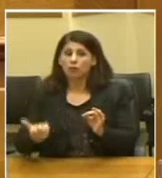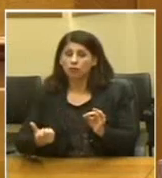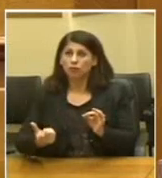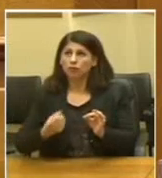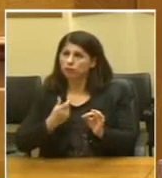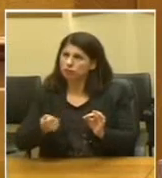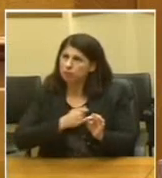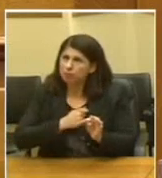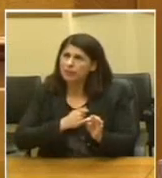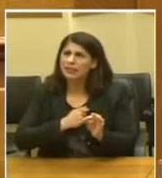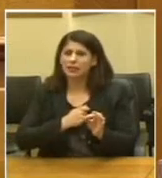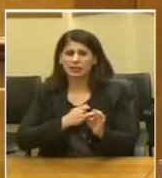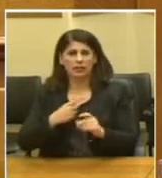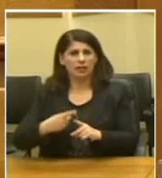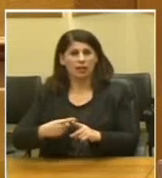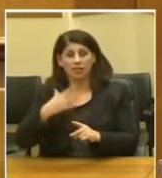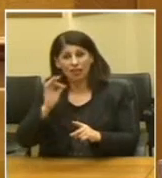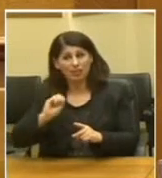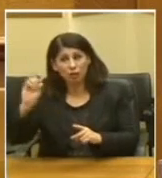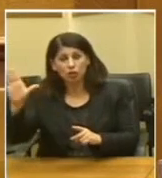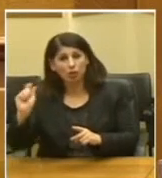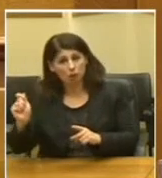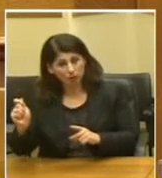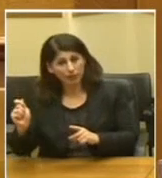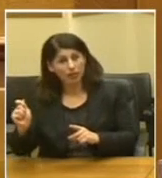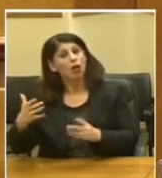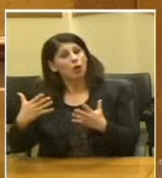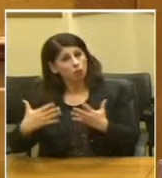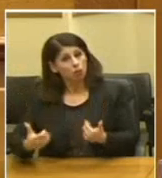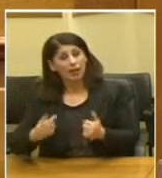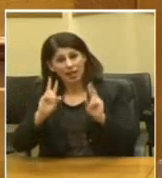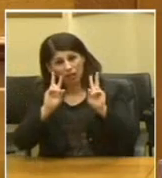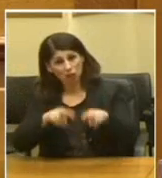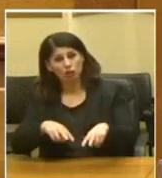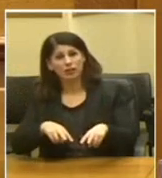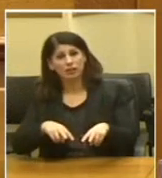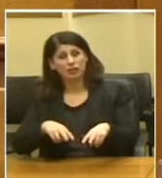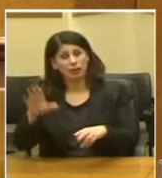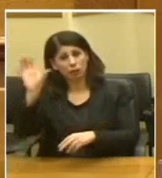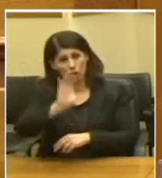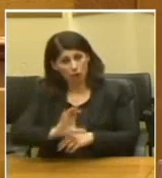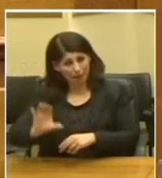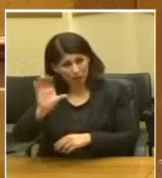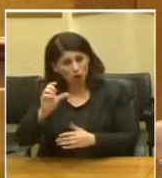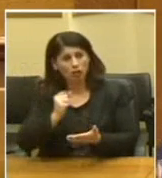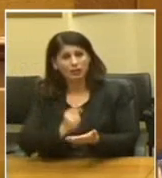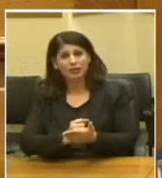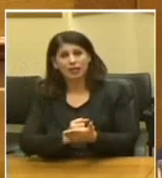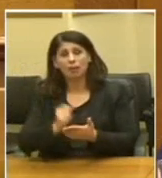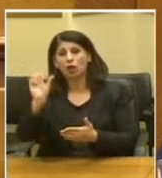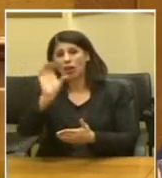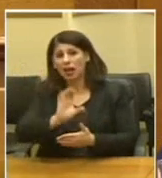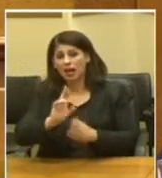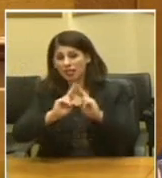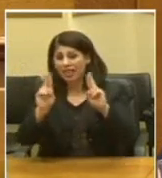αυτοπεποίθηση. Διαφωνείτε με μια εξωτερική πολιτική η οποία έχει αναγνωριστεί και από το ευρωπαϊκό, αλλά από τον ευρωπαϊκό και από το